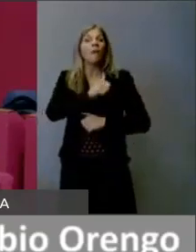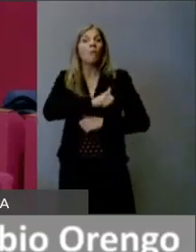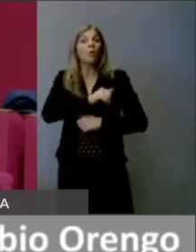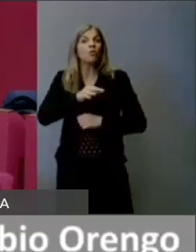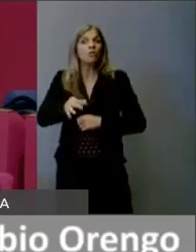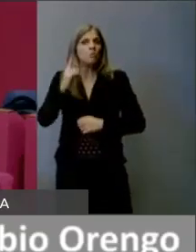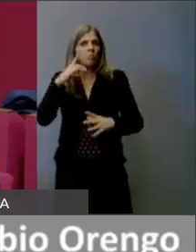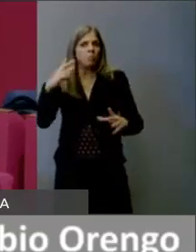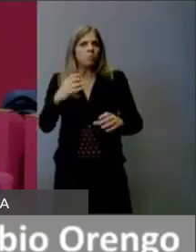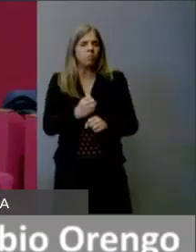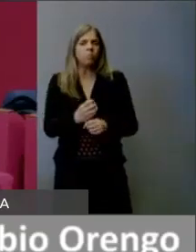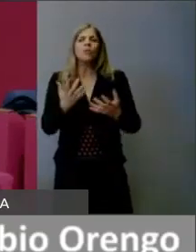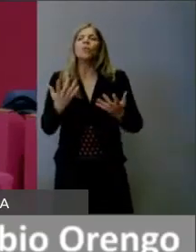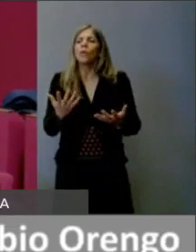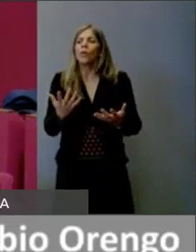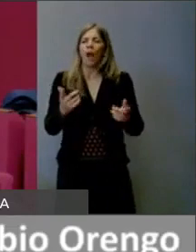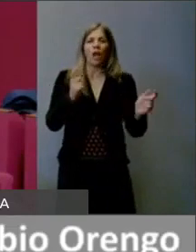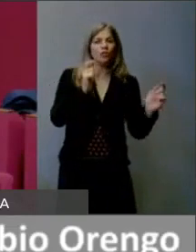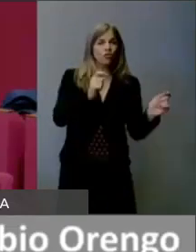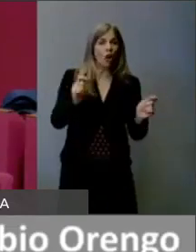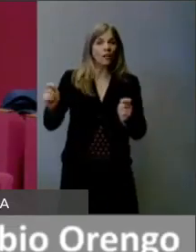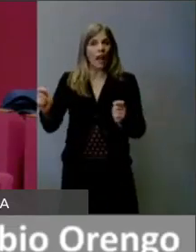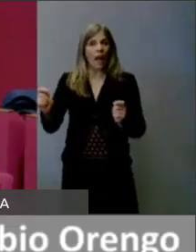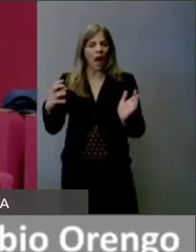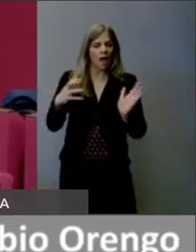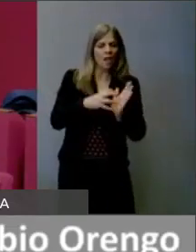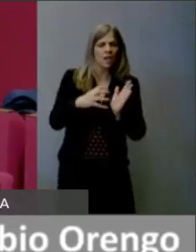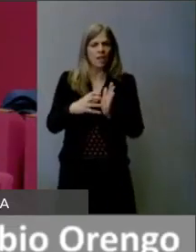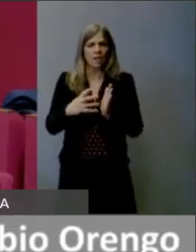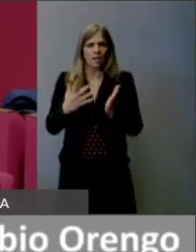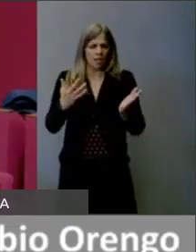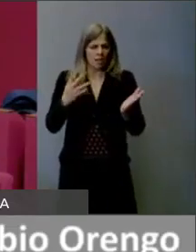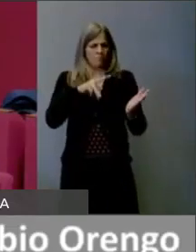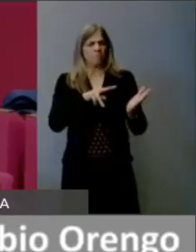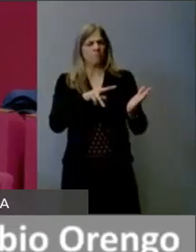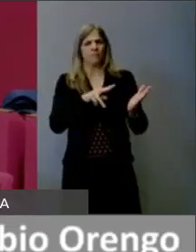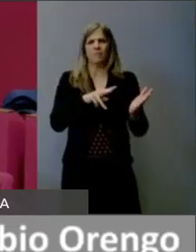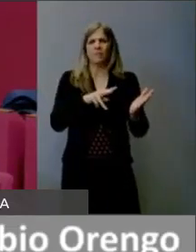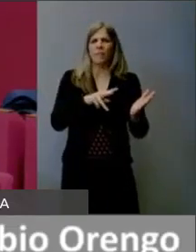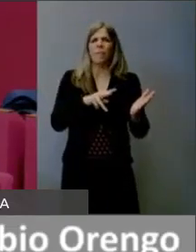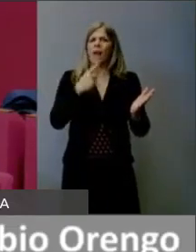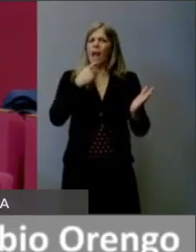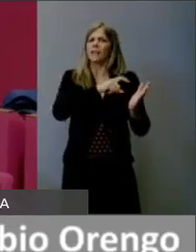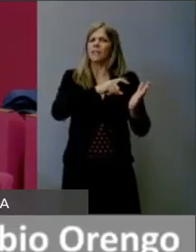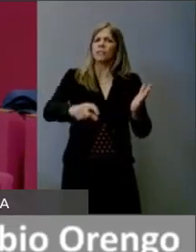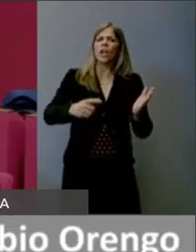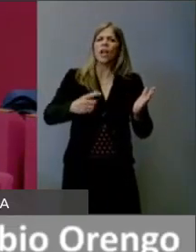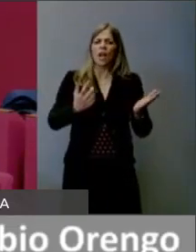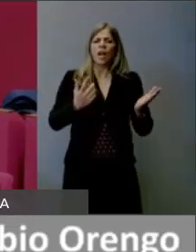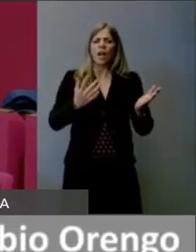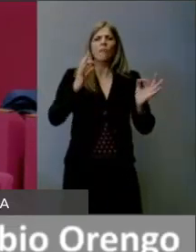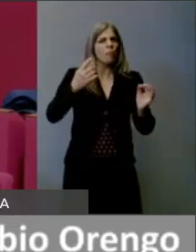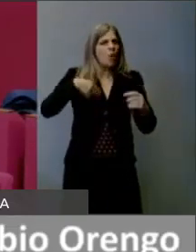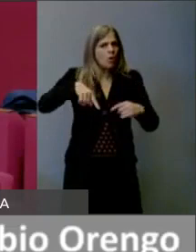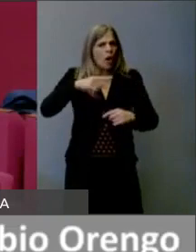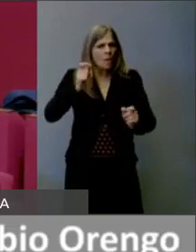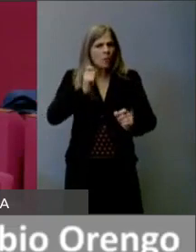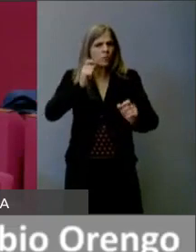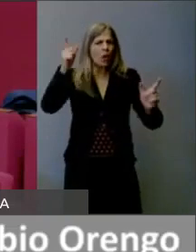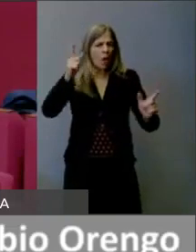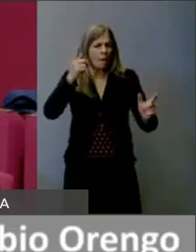sui giornali dire che è stupore ma è arrabbiatura, siamo stati noi a scoprire che il progetto della